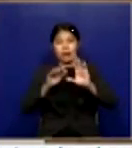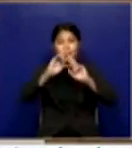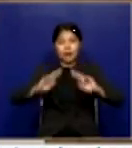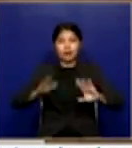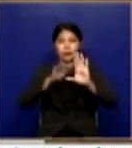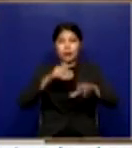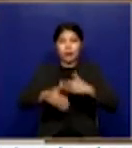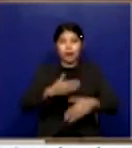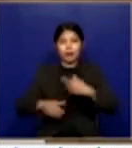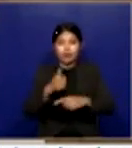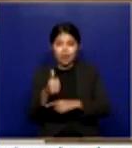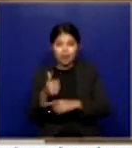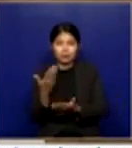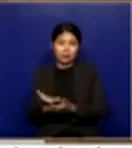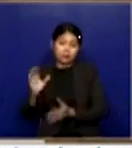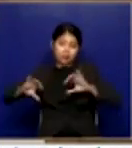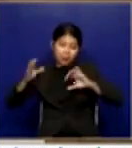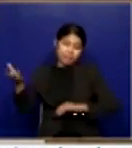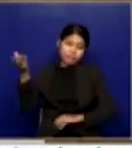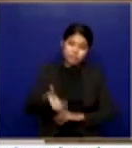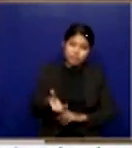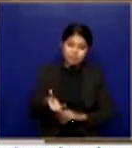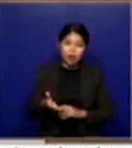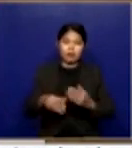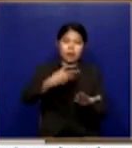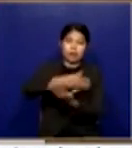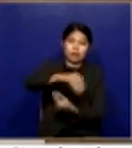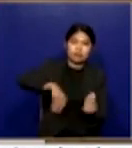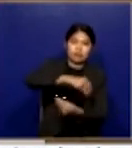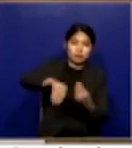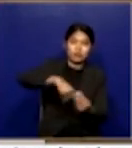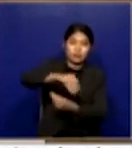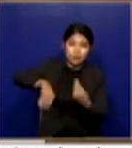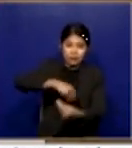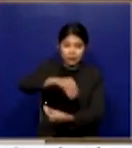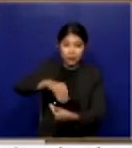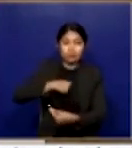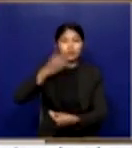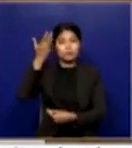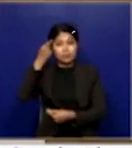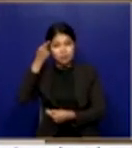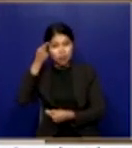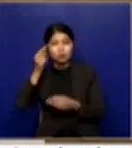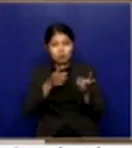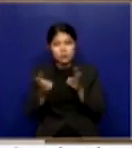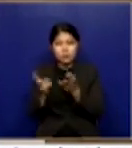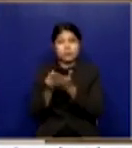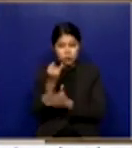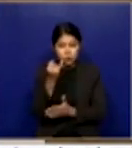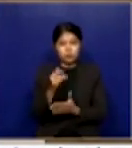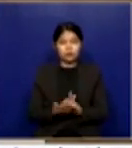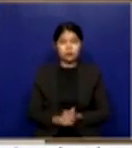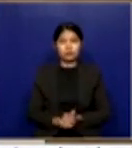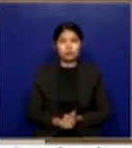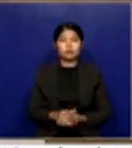สารบาญก็ทำไปได้เงินลงไปเพื่อเกิดการหมุนเวียนในระบบแต่ผมคิดว่าเป็นวิธีการที่น่าจะถูกต้องนะครับ